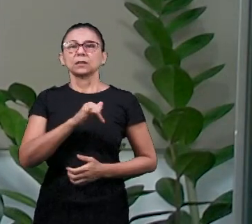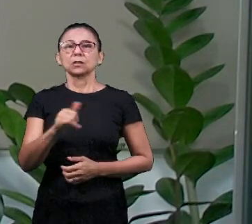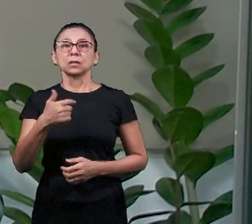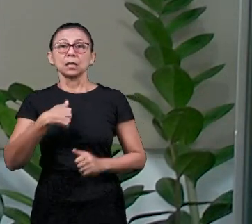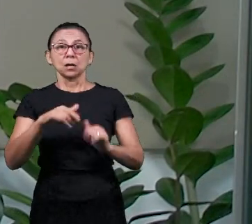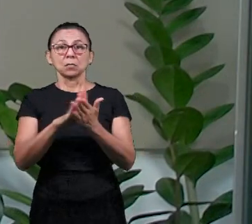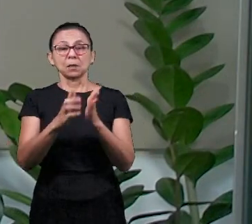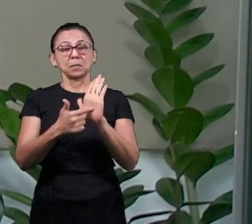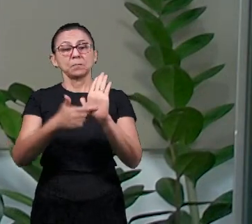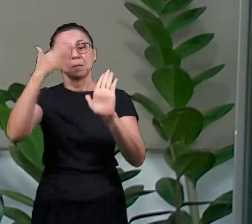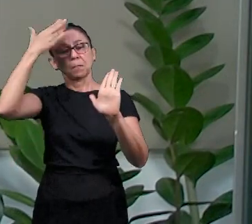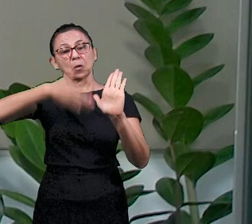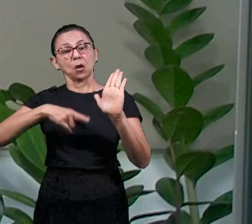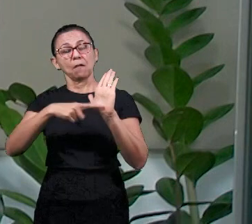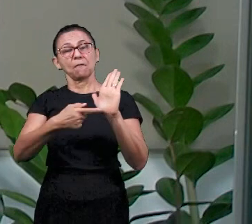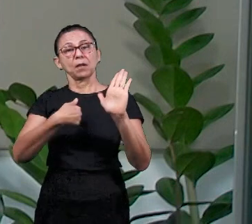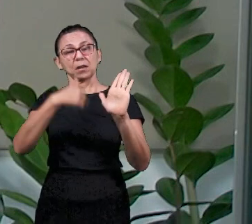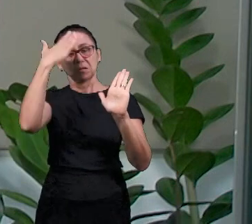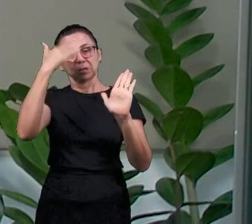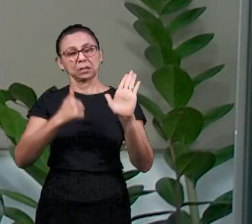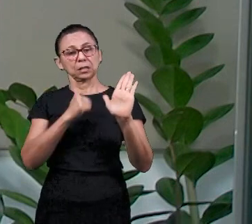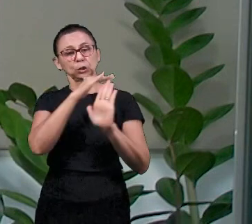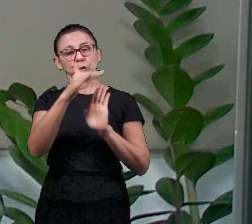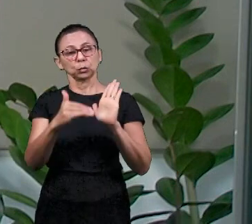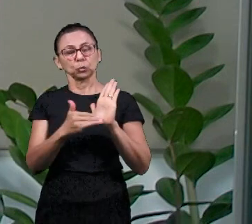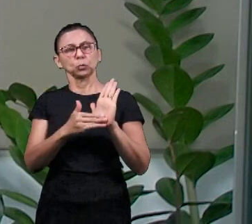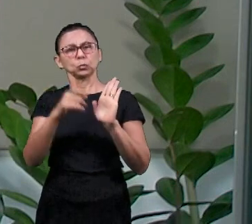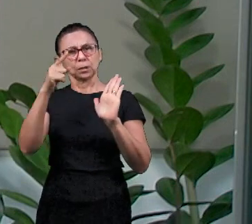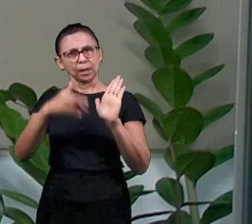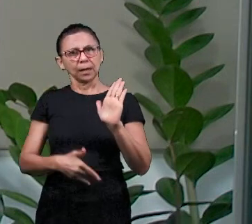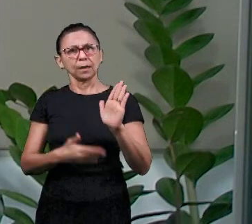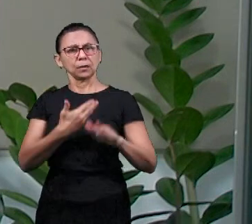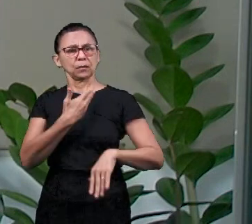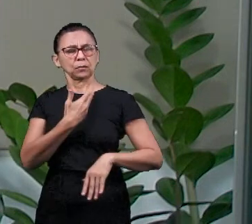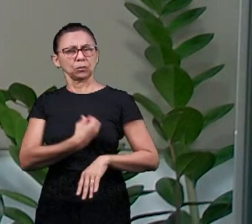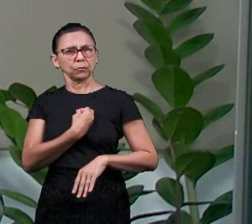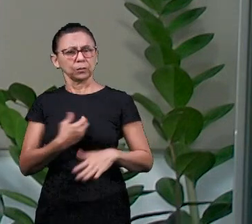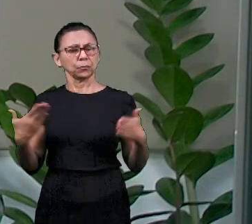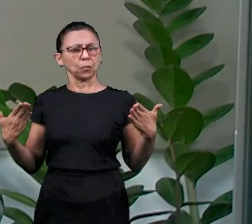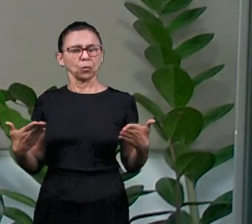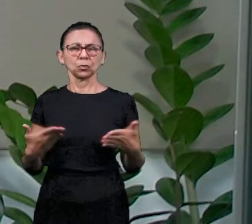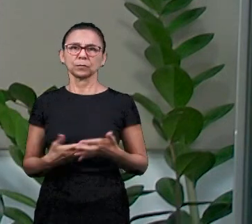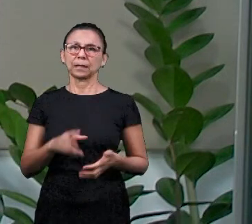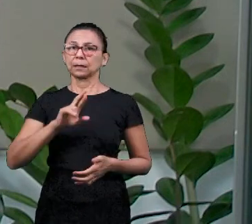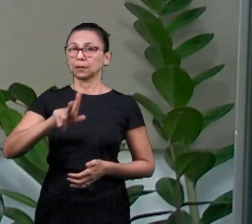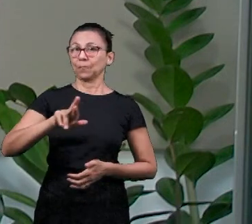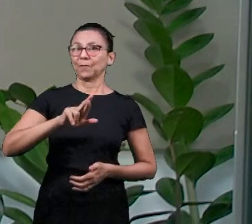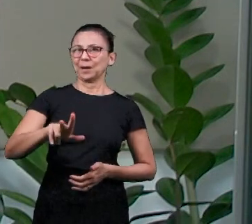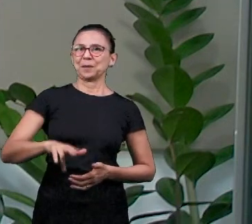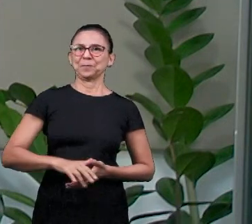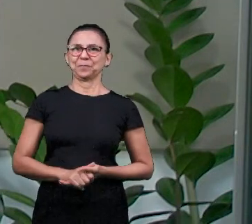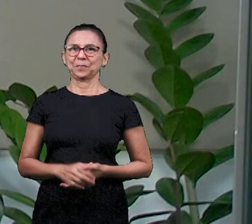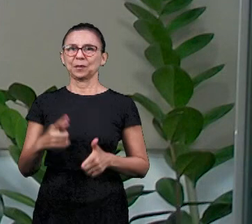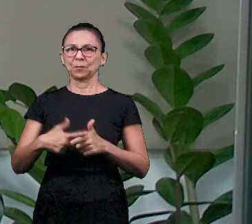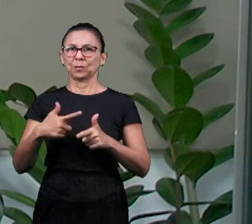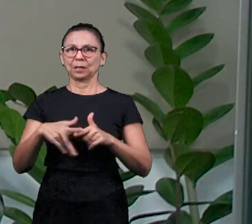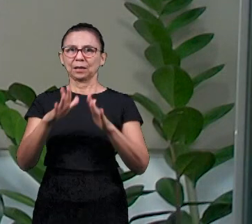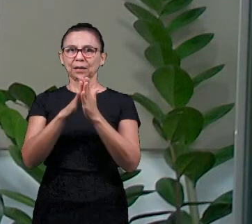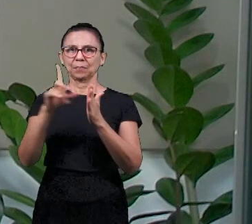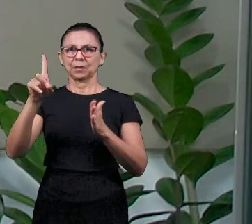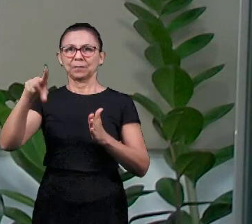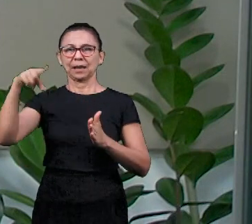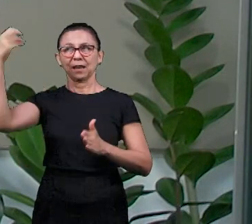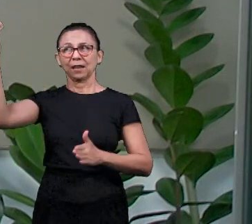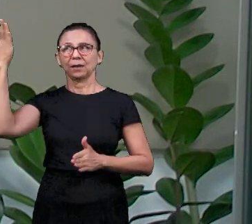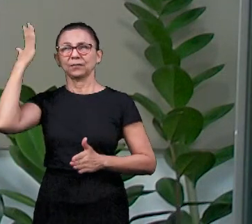Q. La parole, c'est la parole révélée. Mais bien aimés, regardez bien. Nous sommes ici et nous